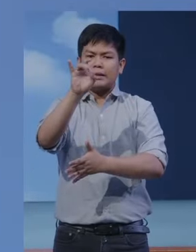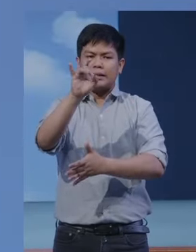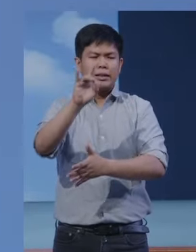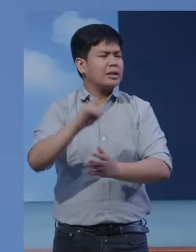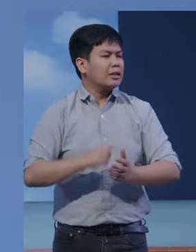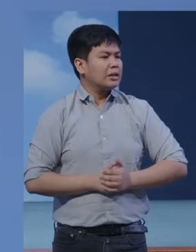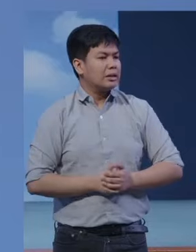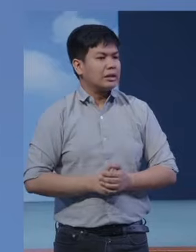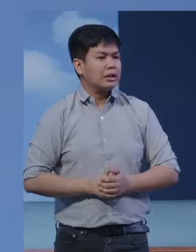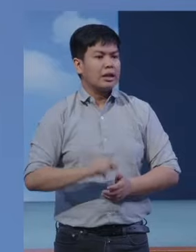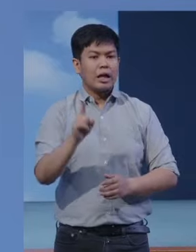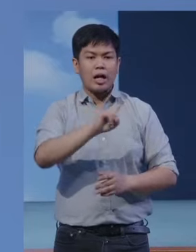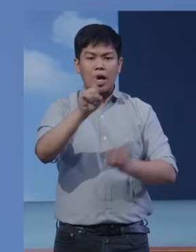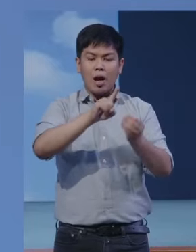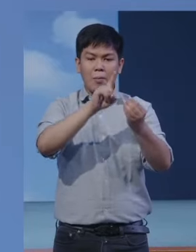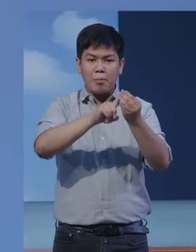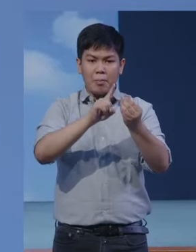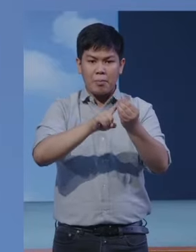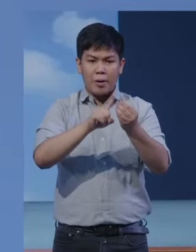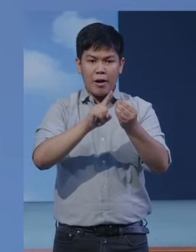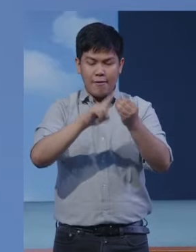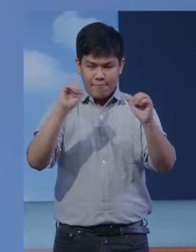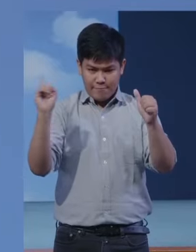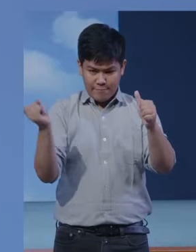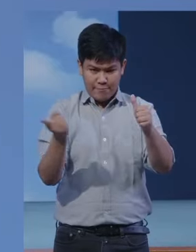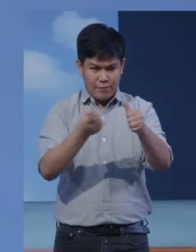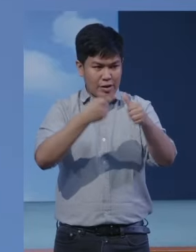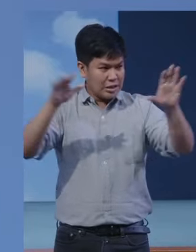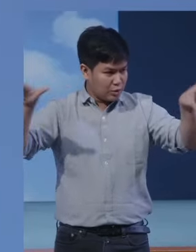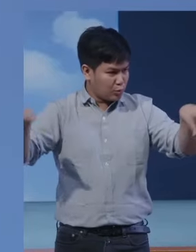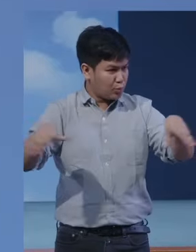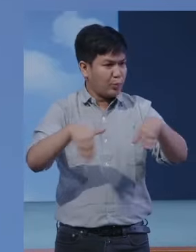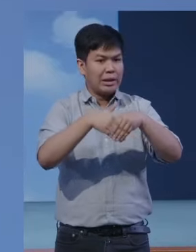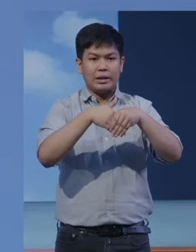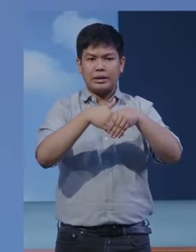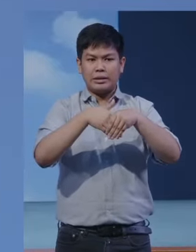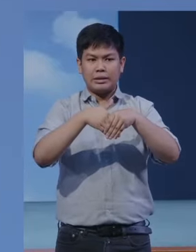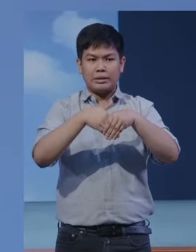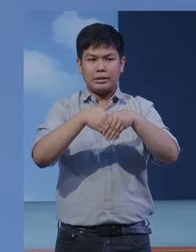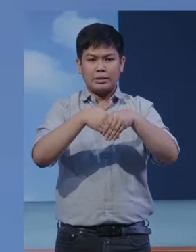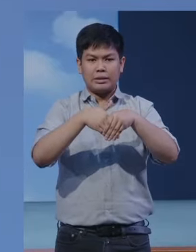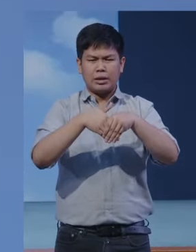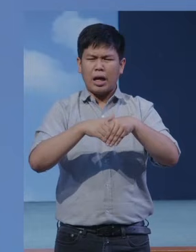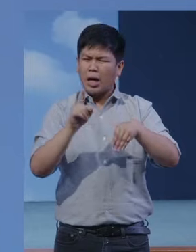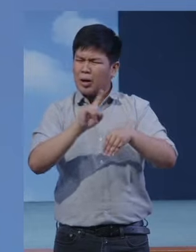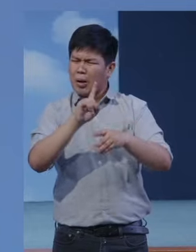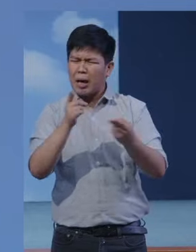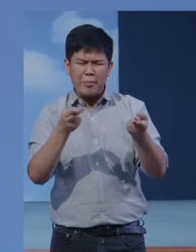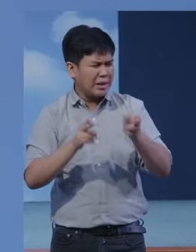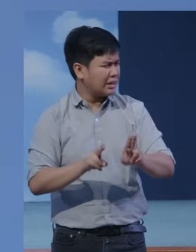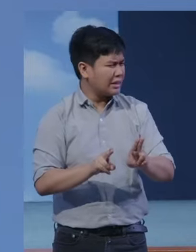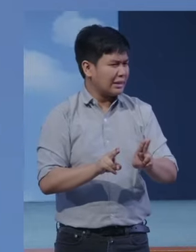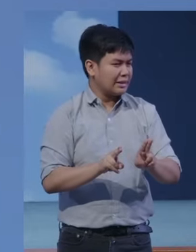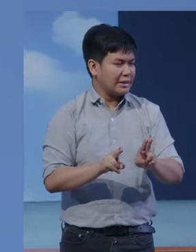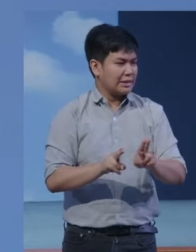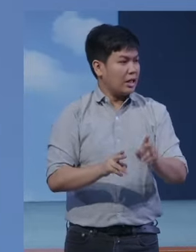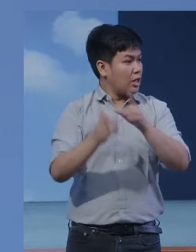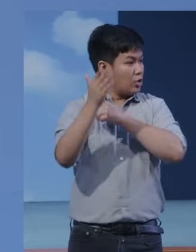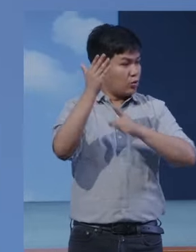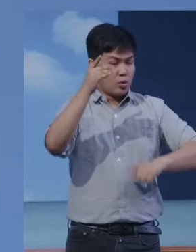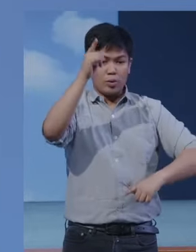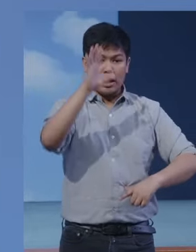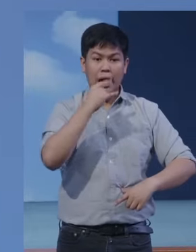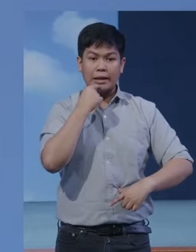kanyang account ng unang kasalan ang sabi doon then the Lord